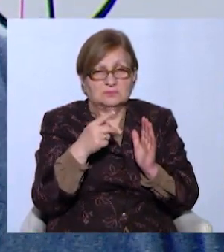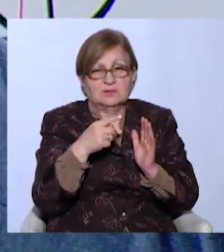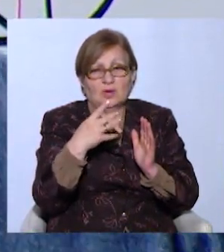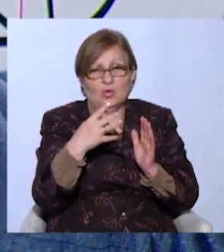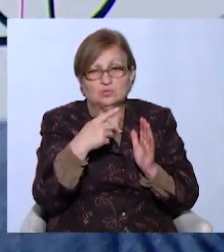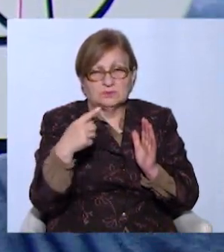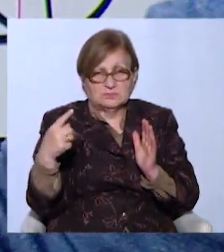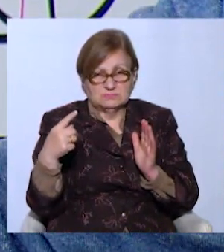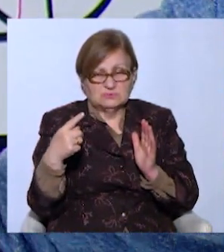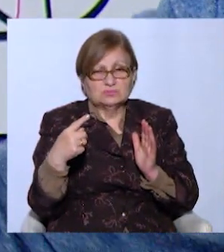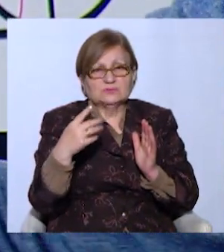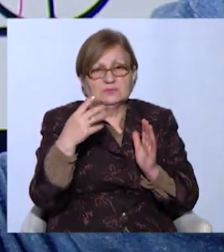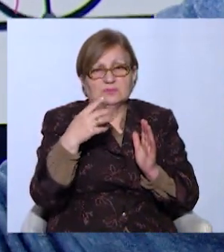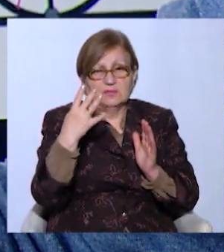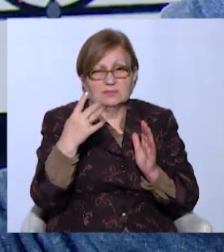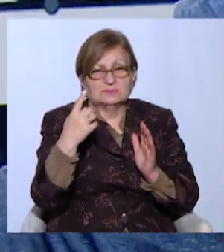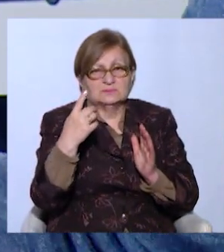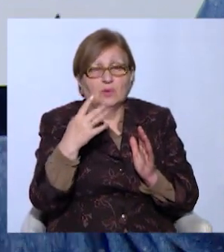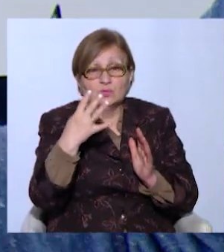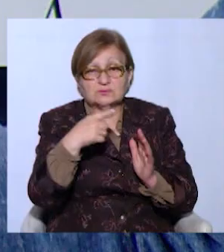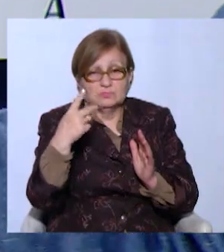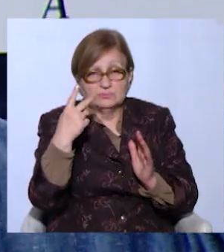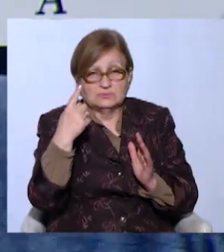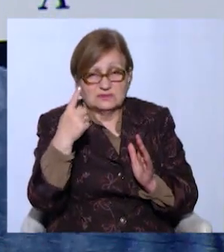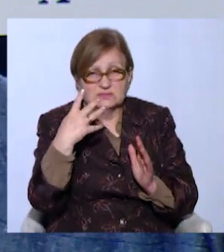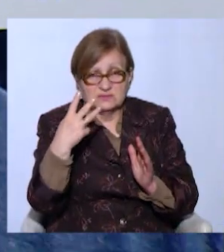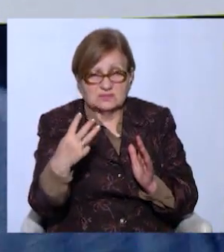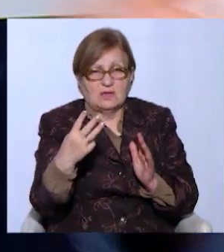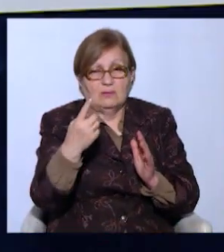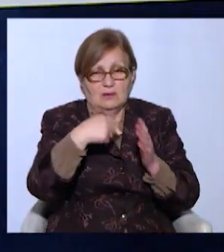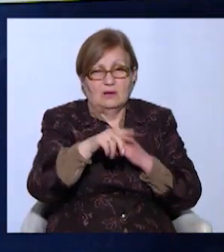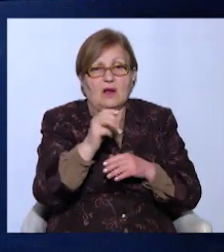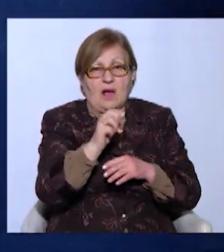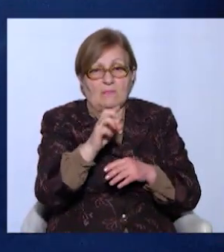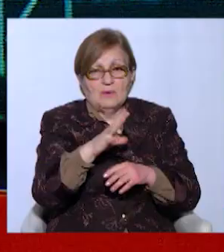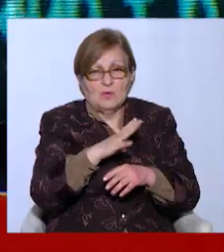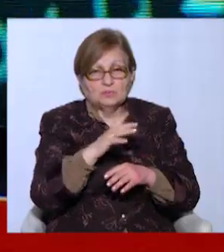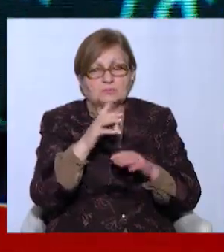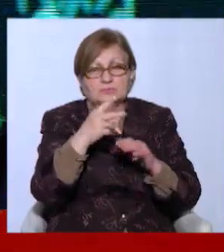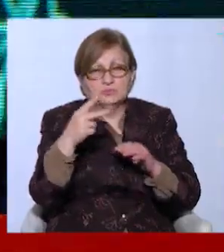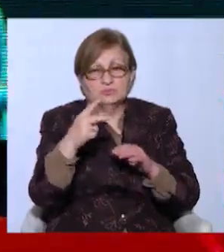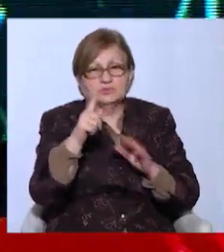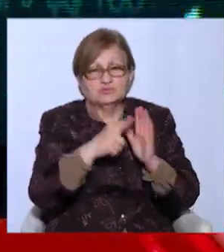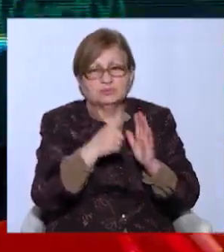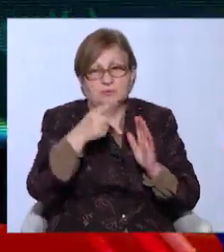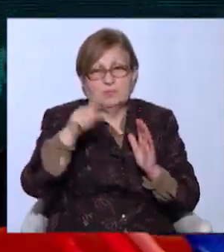1 ფრჩხილებში, ანუ 3, შესაბამისად აბე ჰიპოტენუზა 7 ფესვის 3-ის ტოლია.